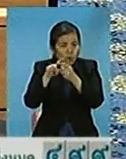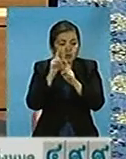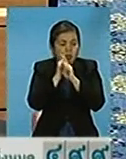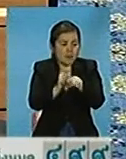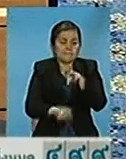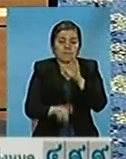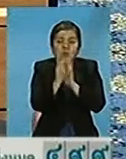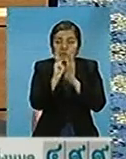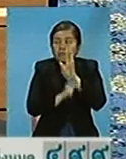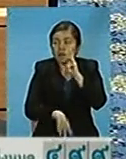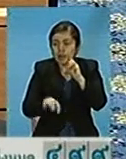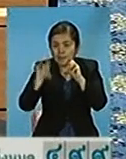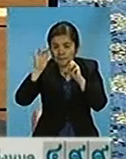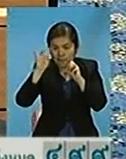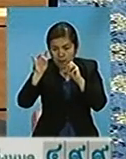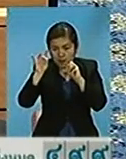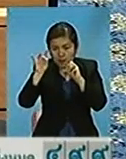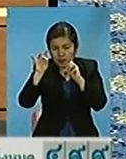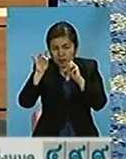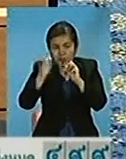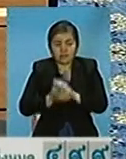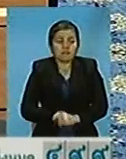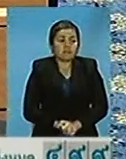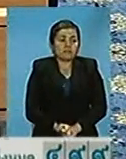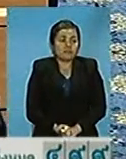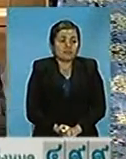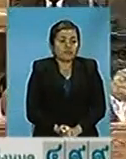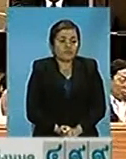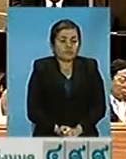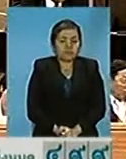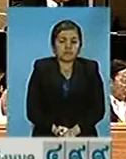8 คือเป็นเหตุผลประกอบ